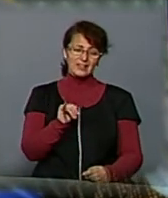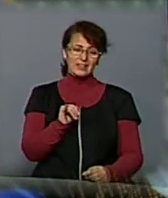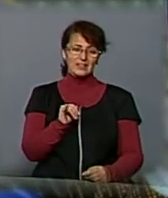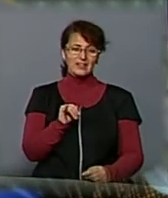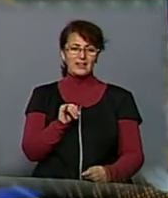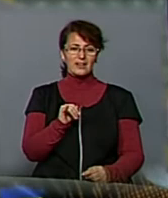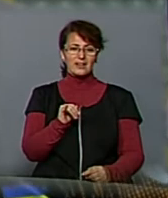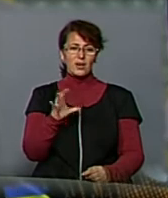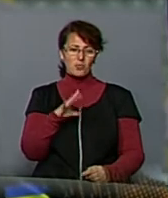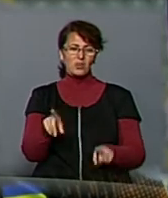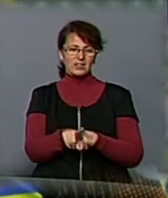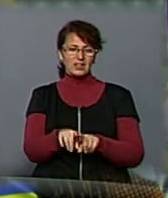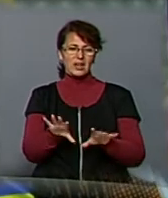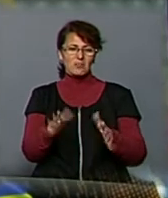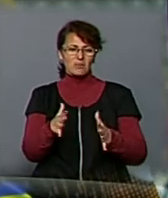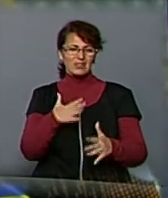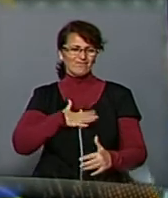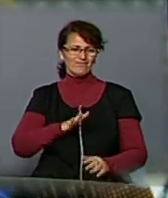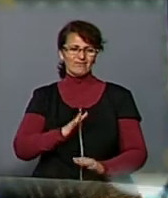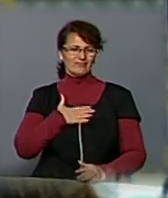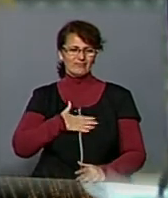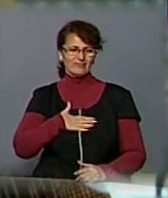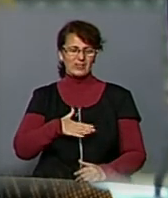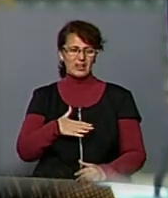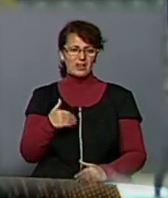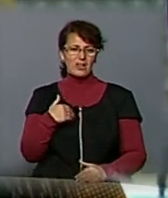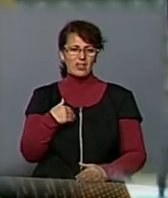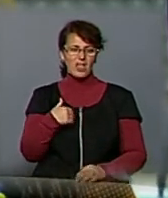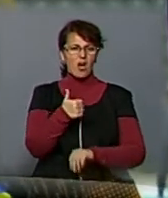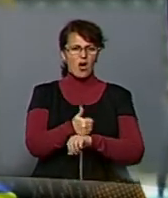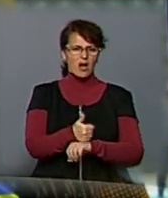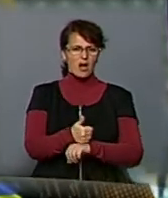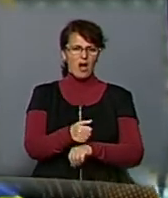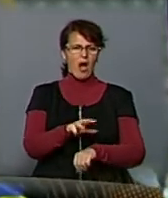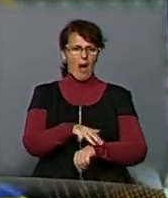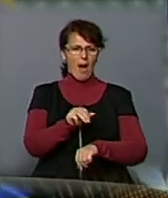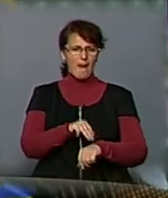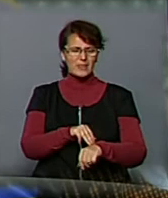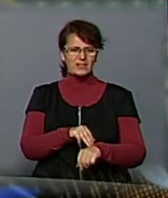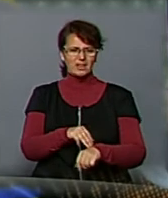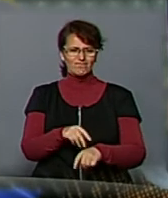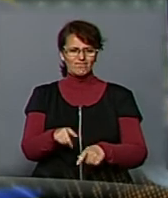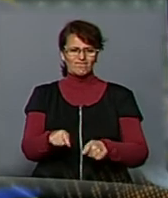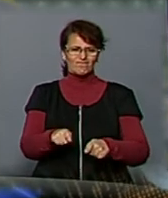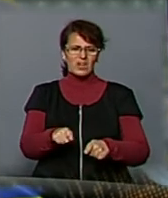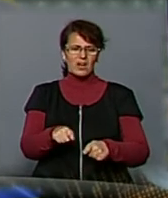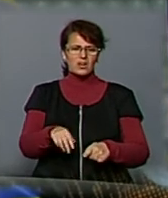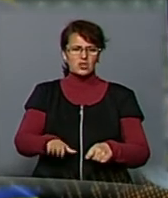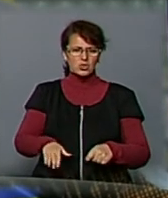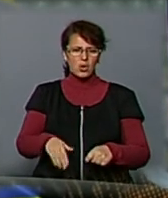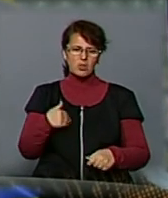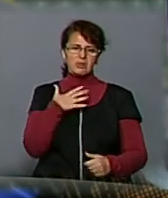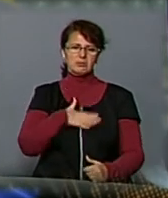ще момент був такий неприємний, наш капітан голеностоп собі потягнув. І трошки почали переживати, все-таки нема